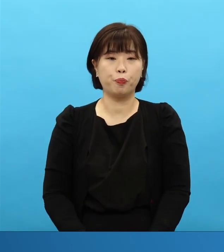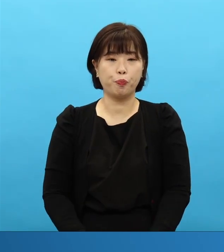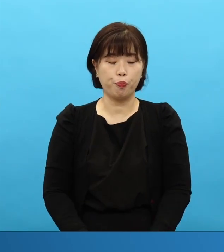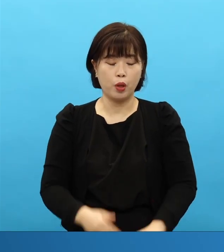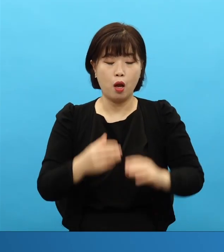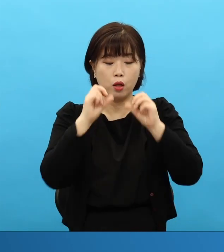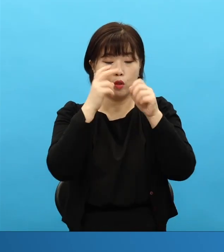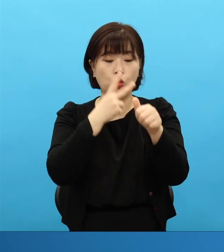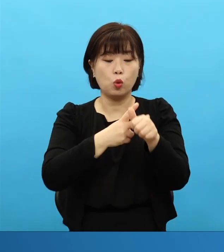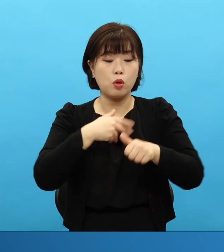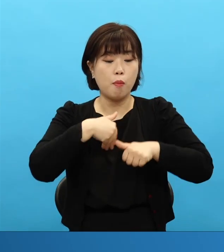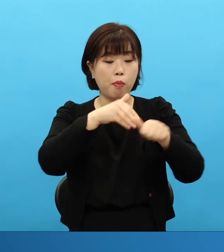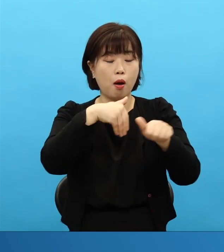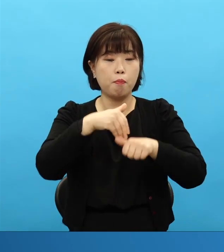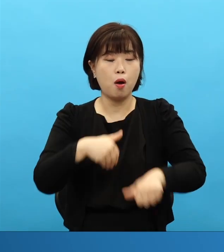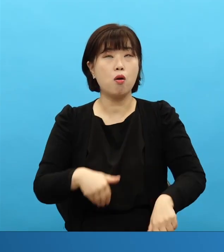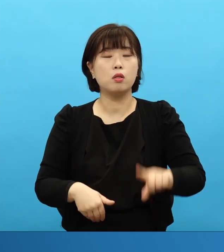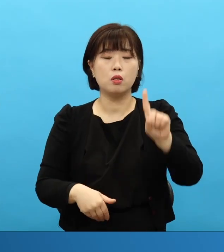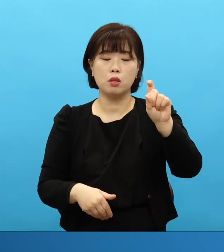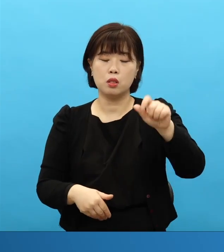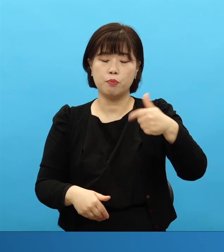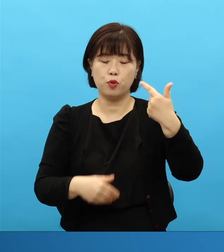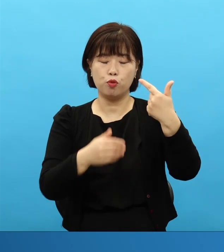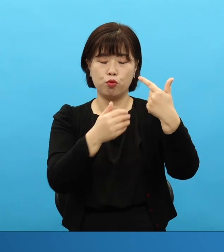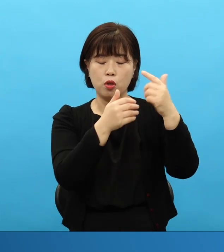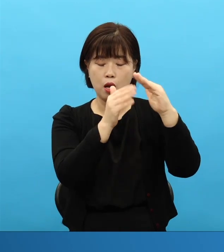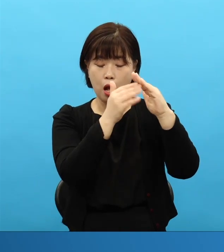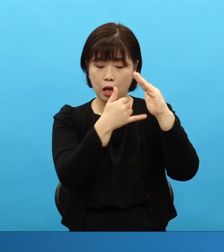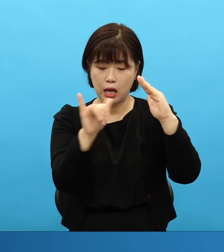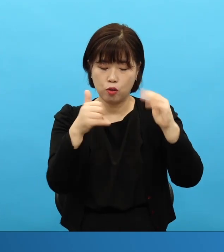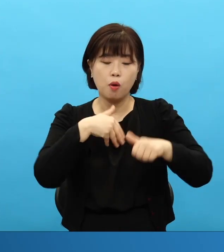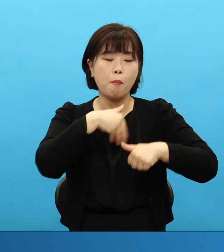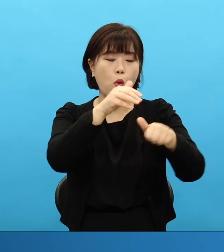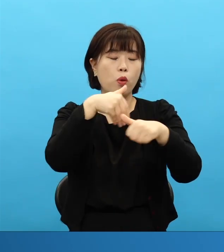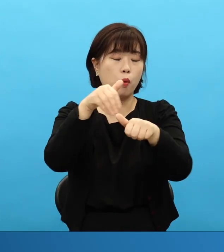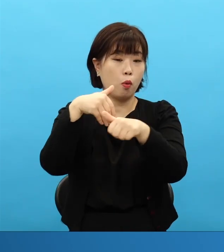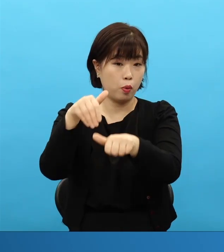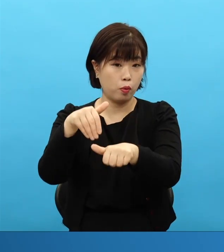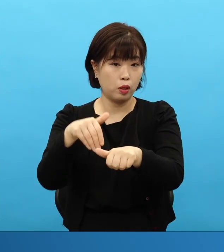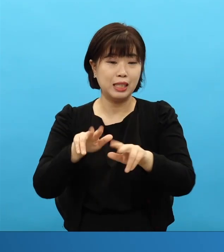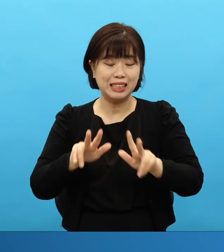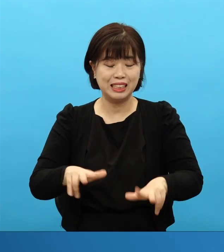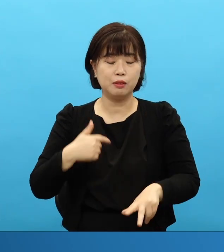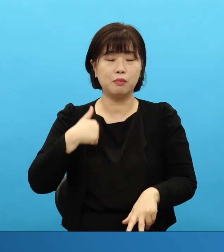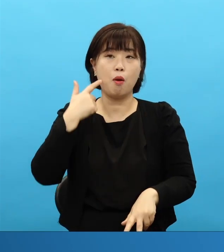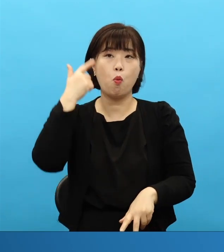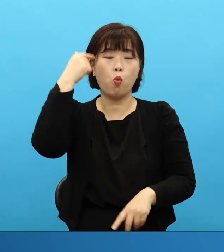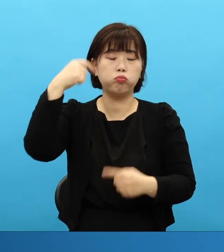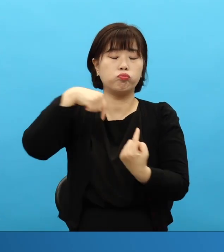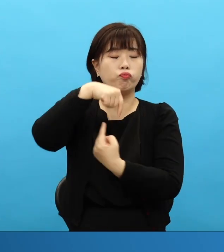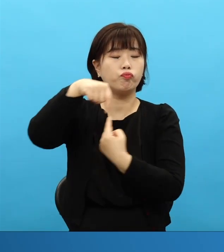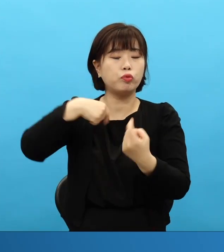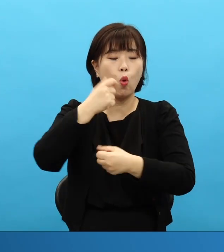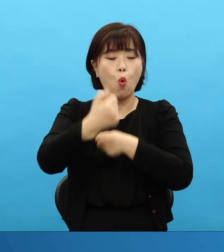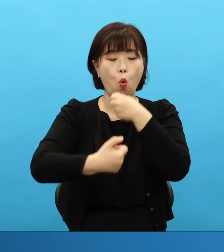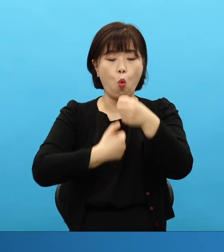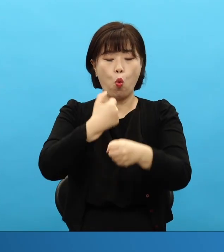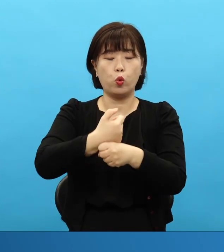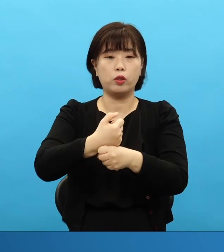파송되고, 저는 이해할 수 없는 일이랐습니다. 제가 지금 목회를 50년 했습니다. 나이도